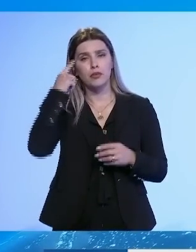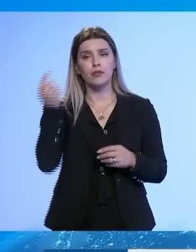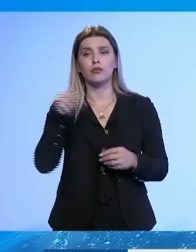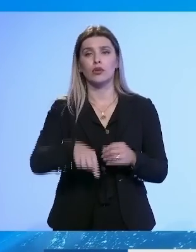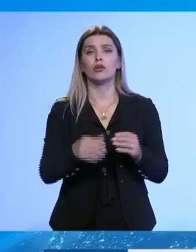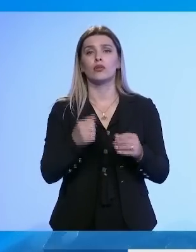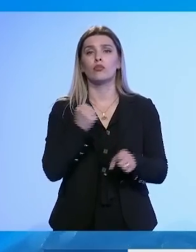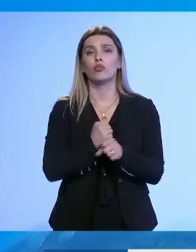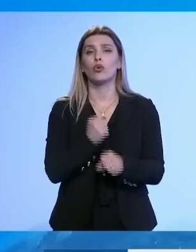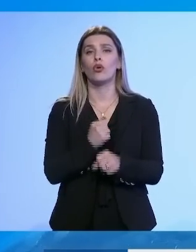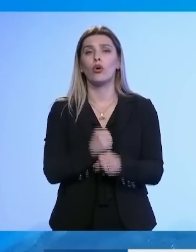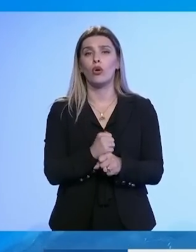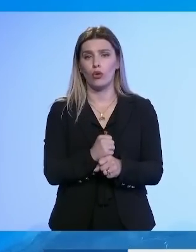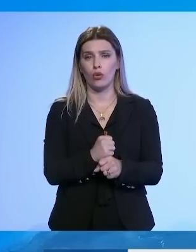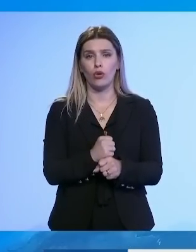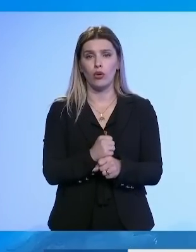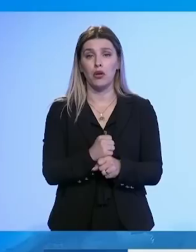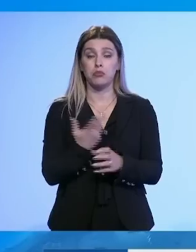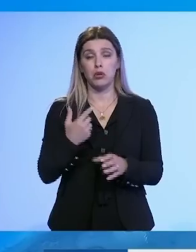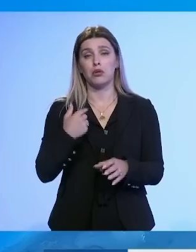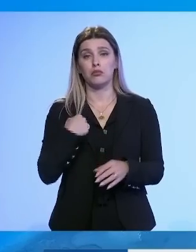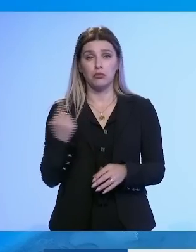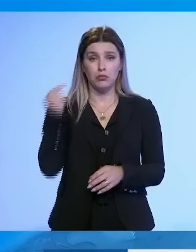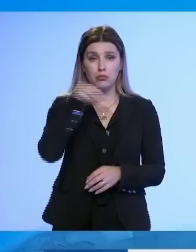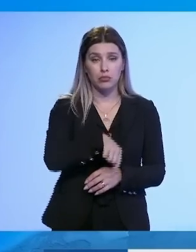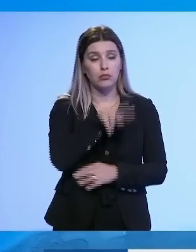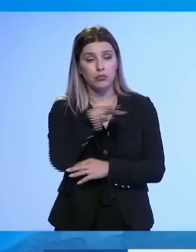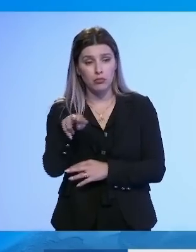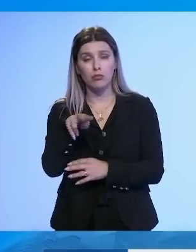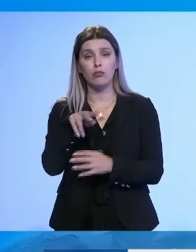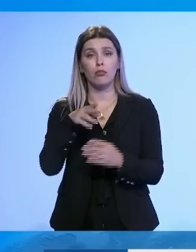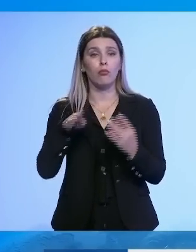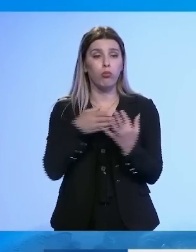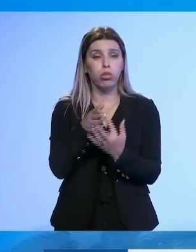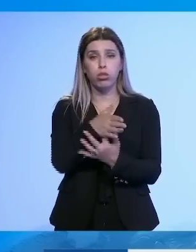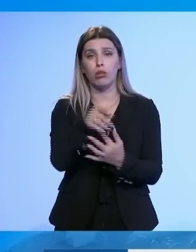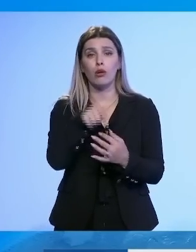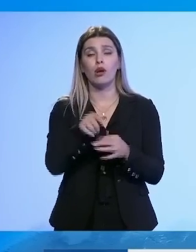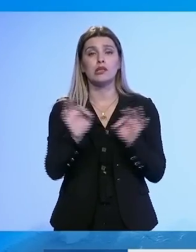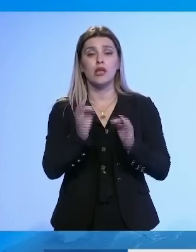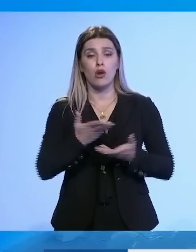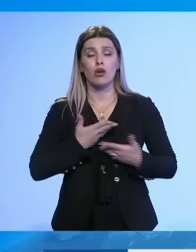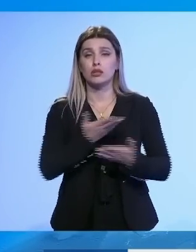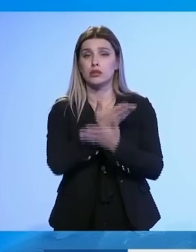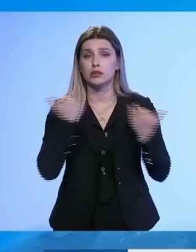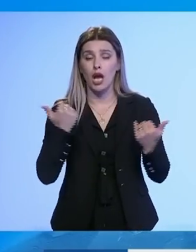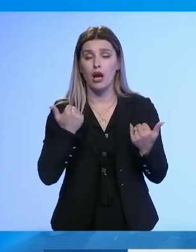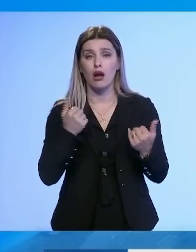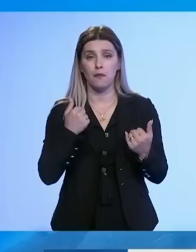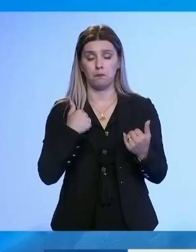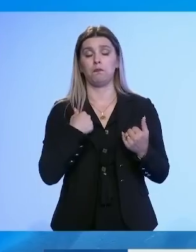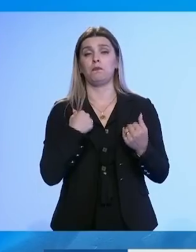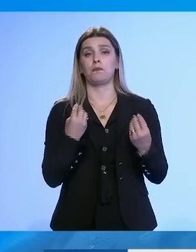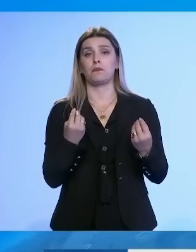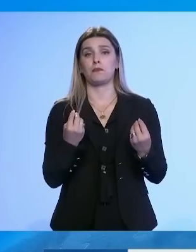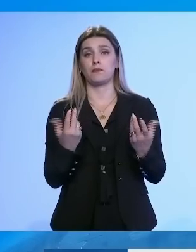për këtë ndjenja se shkan atje dhe hinë mes tyre, e s'ki për rrët në farë sigurie, nuk ka ndjenje mirë. Këtë për i fillimit si kemi